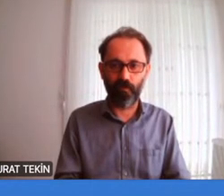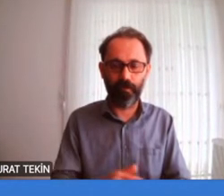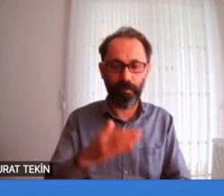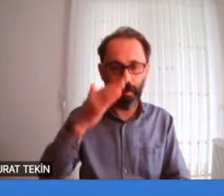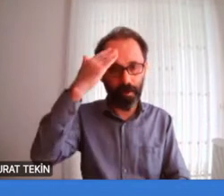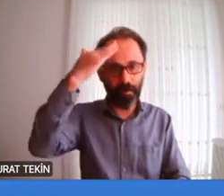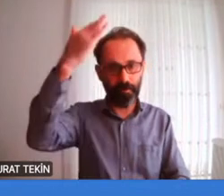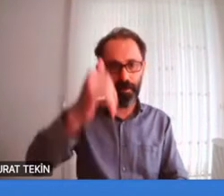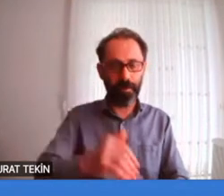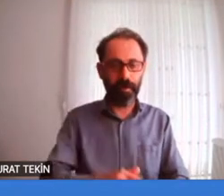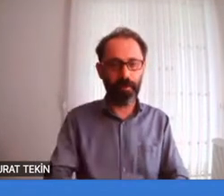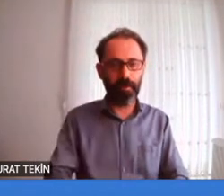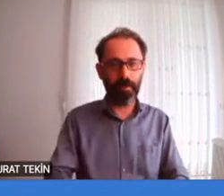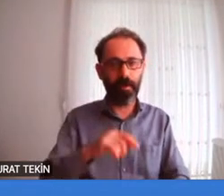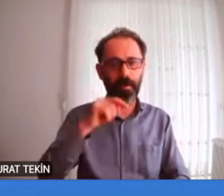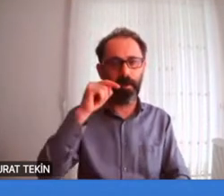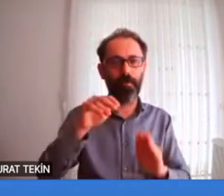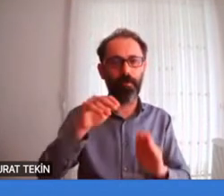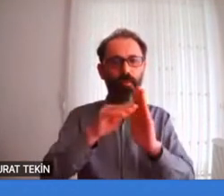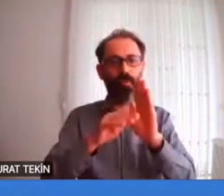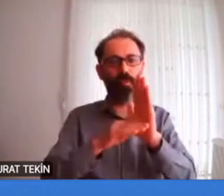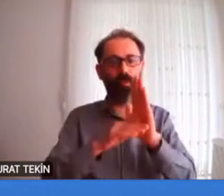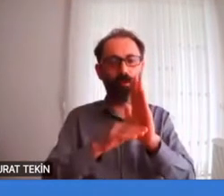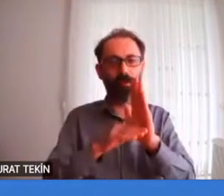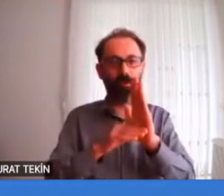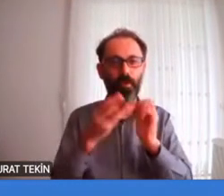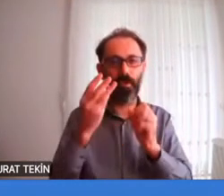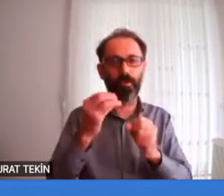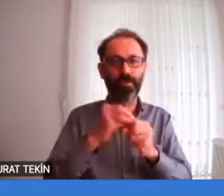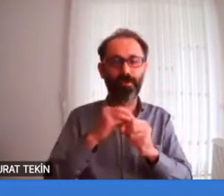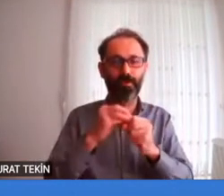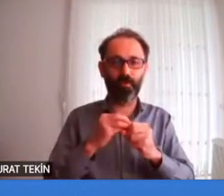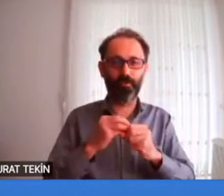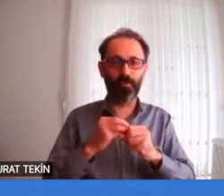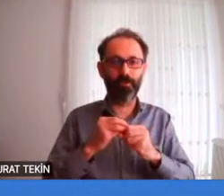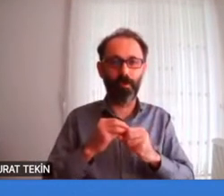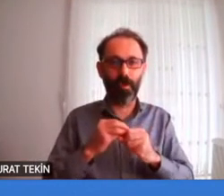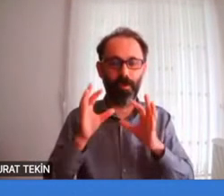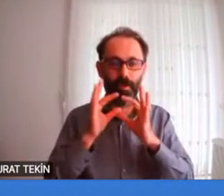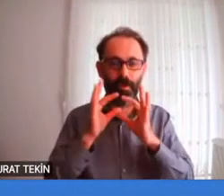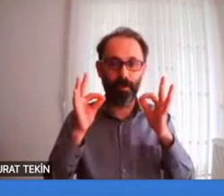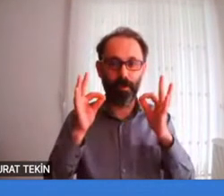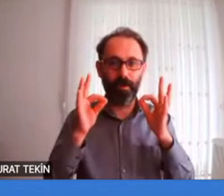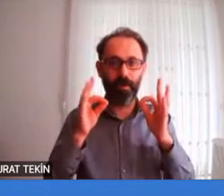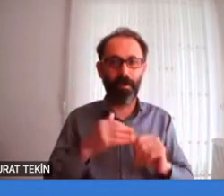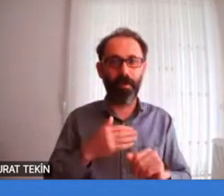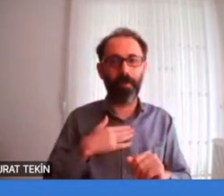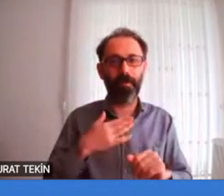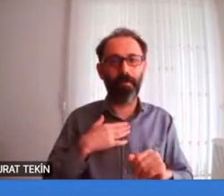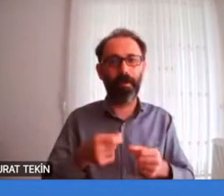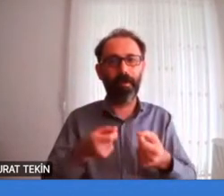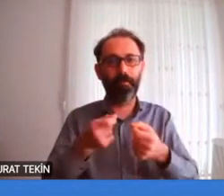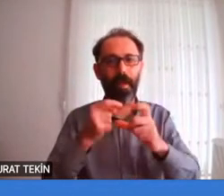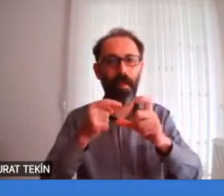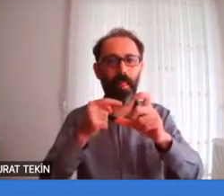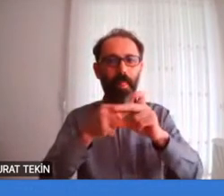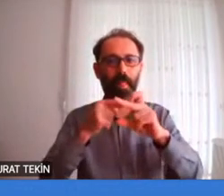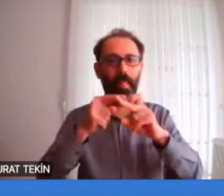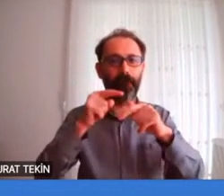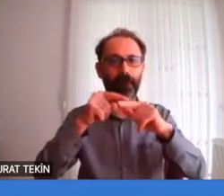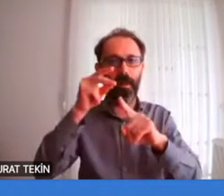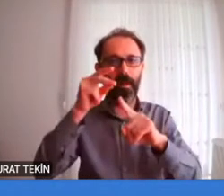Merhaba. Bu programda yer aldığım için gerçekten çok mutluyum. Ben Berfin Altan, 18